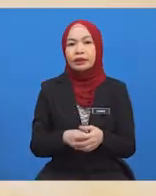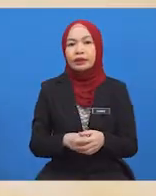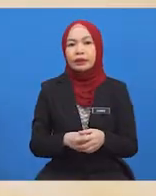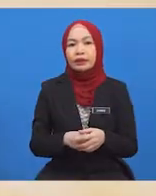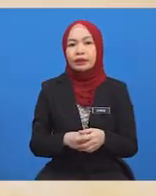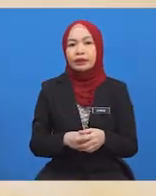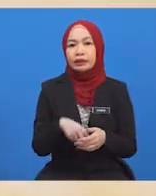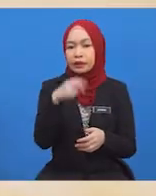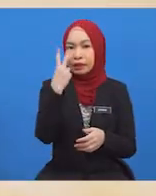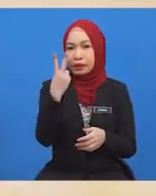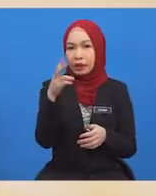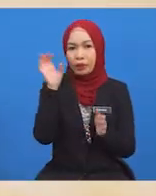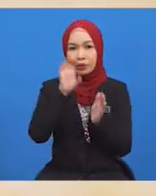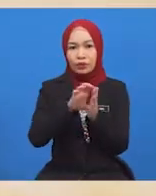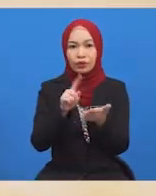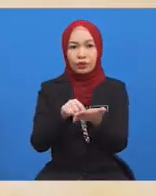dipaparkan ini.